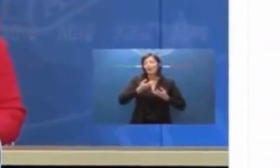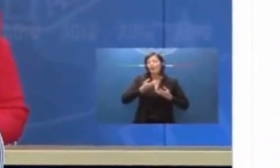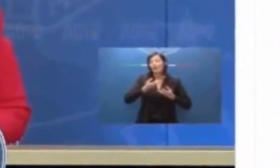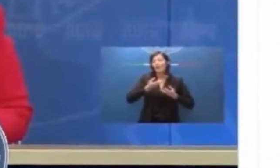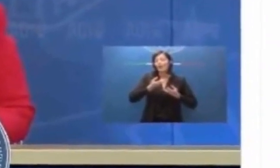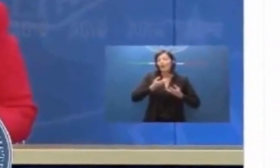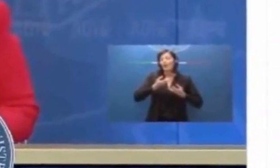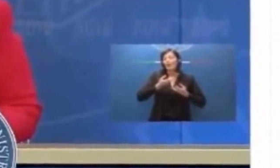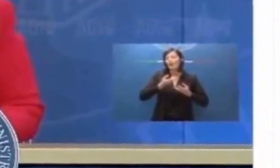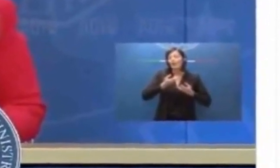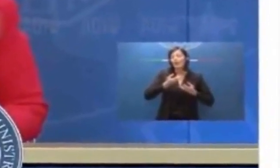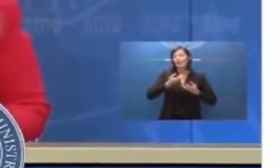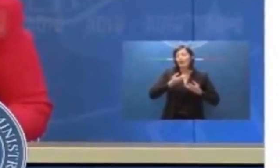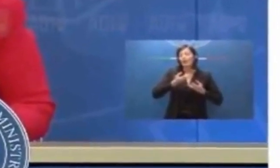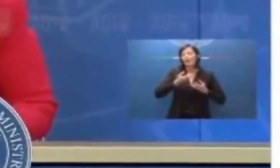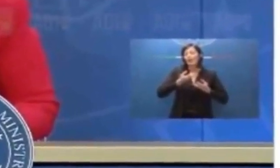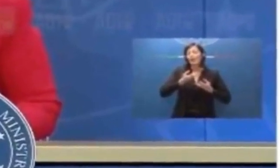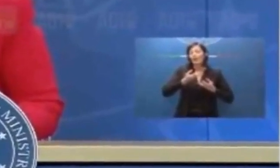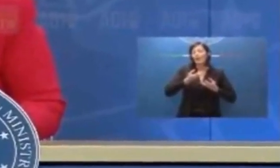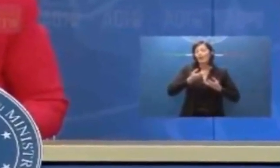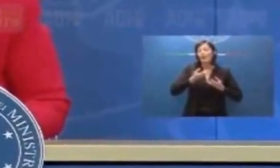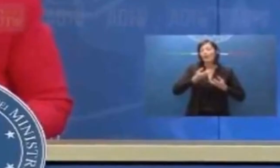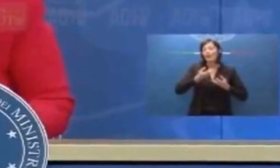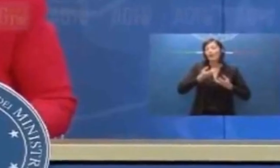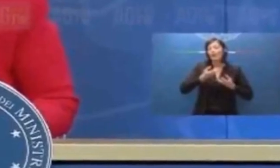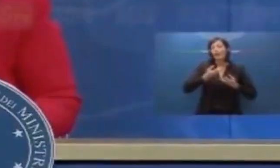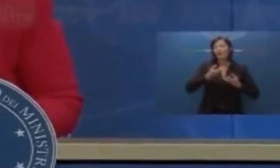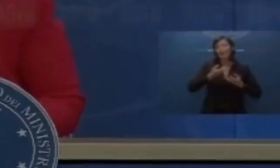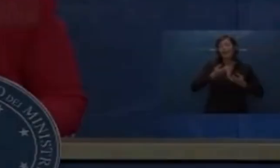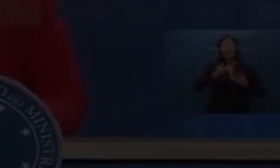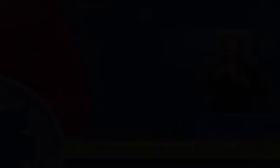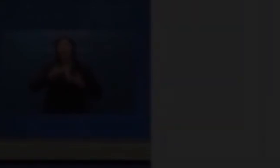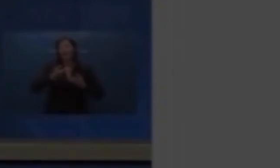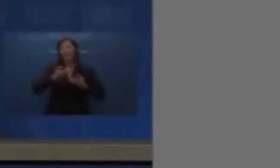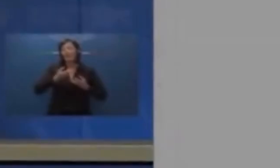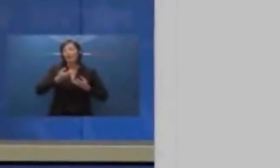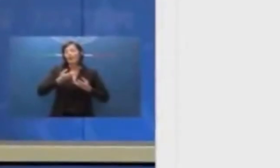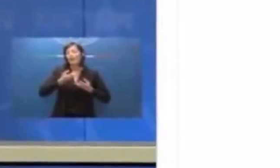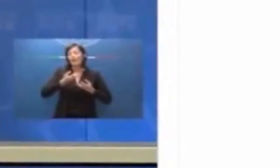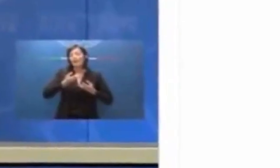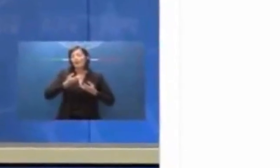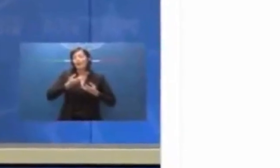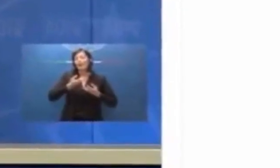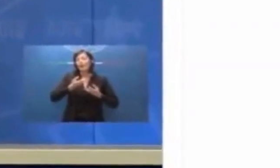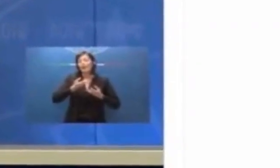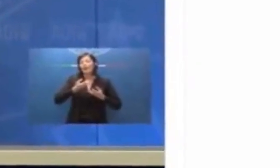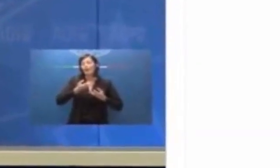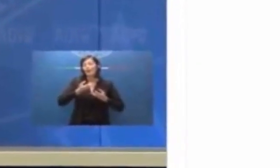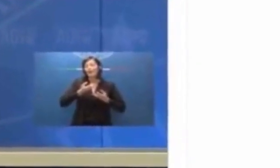Si è innescata la polemica dopo il commento postato mercoledì su Twitter da Jean Perego, giornalista freelance e